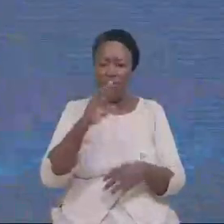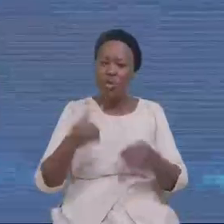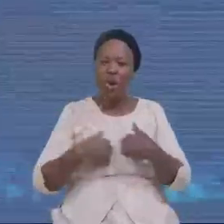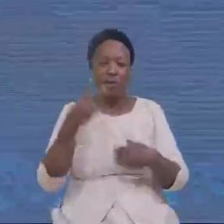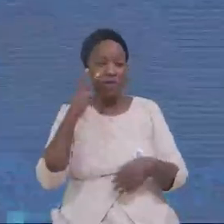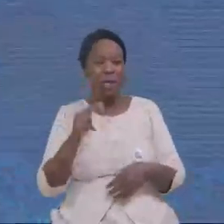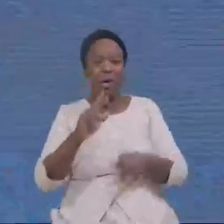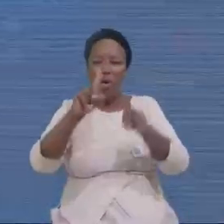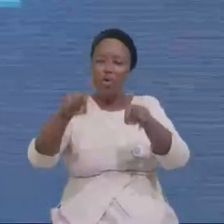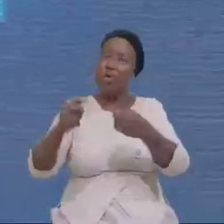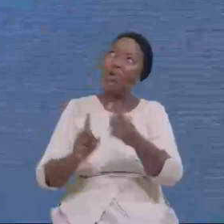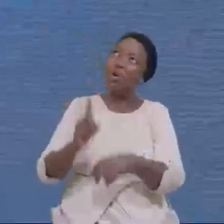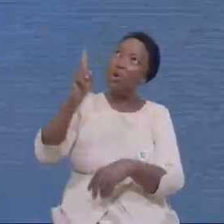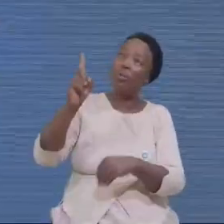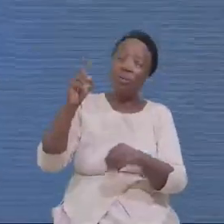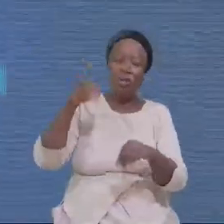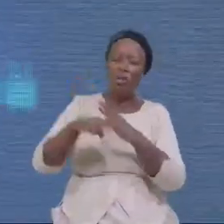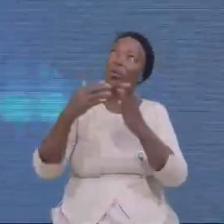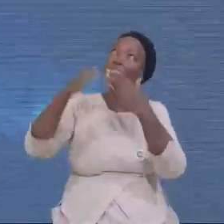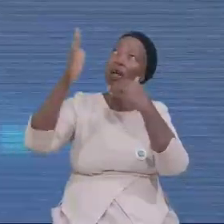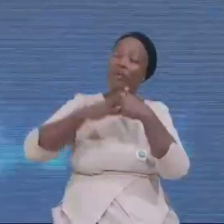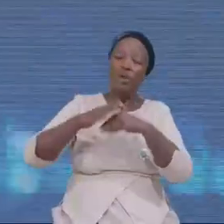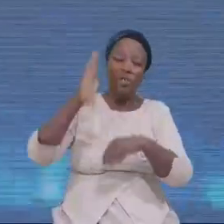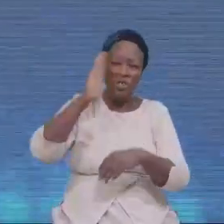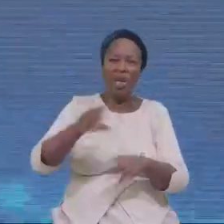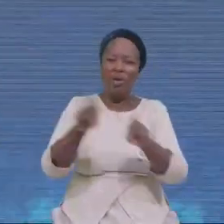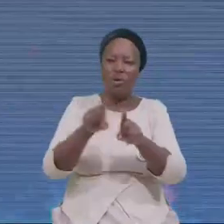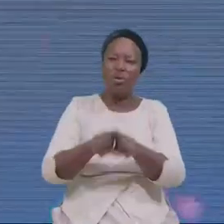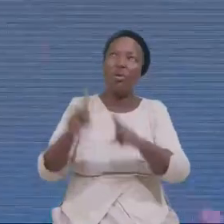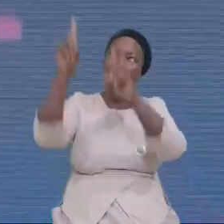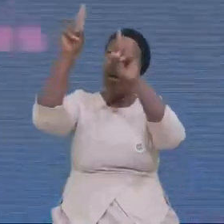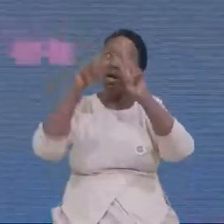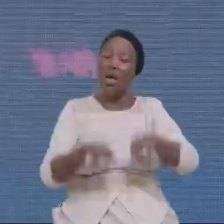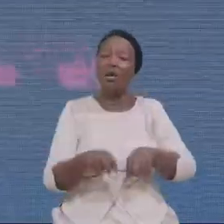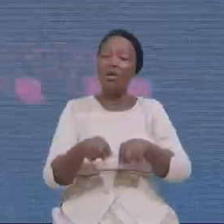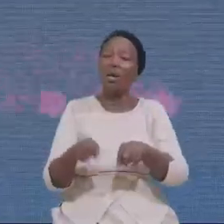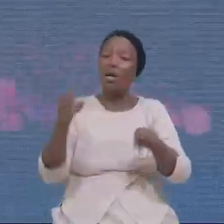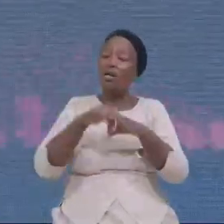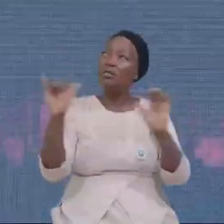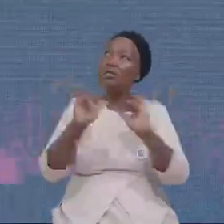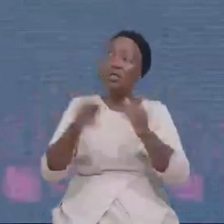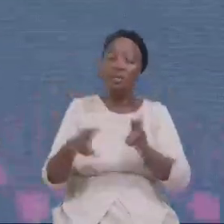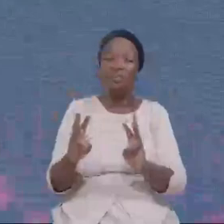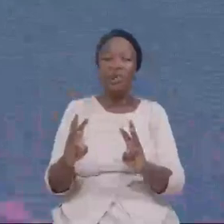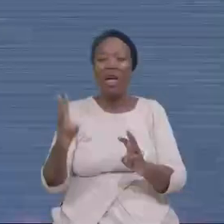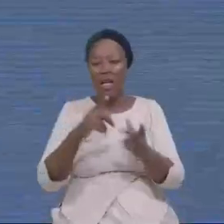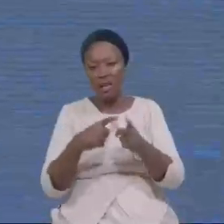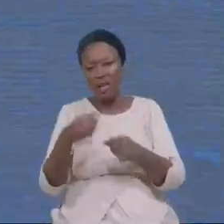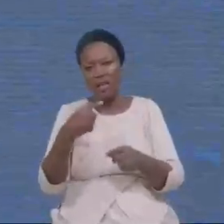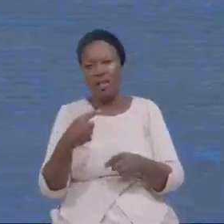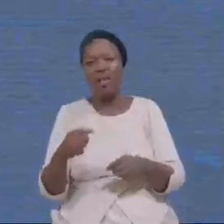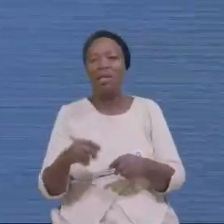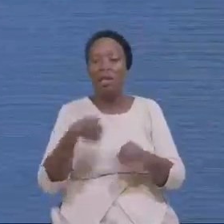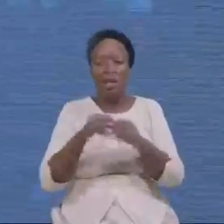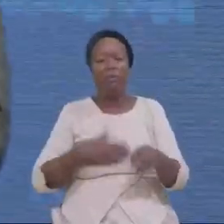avez allant au ciel, reviendra de la même manière. Et on dit, dans la maison de